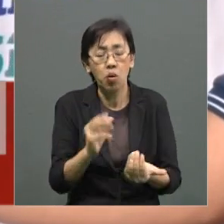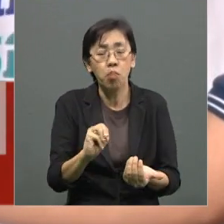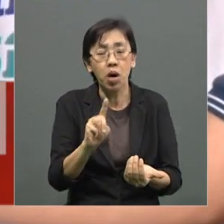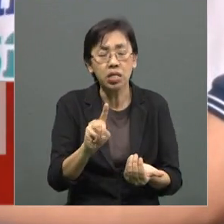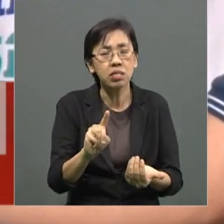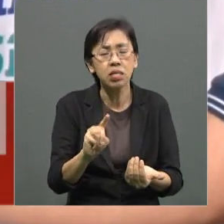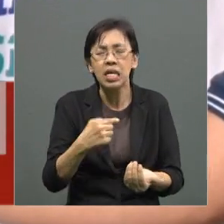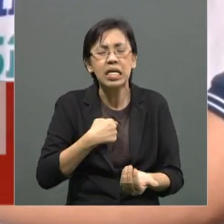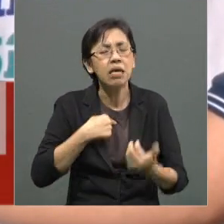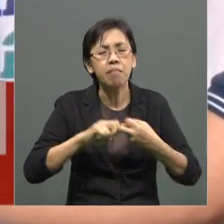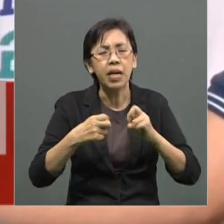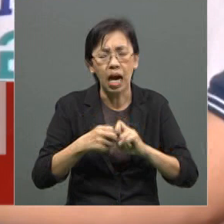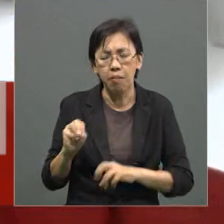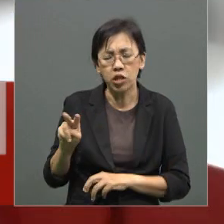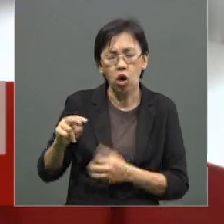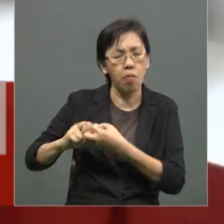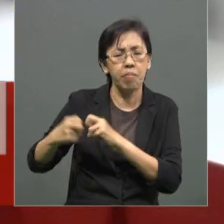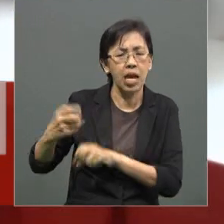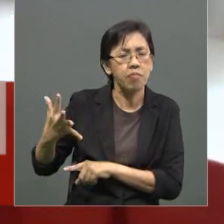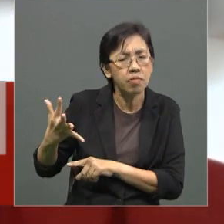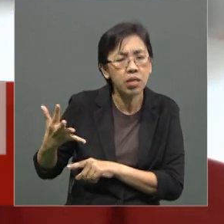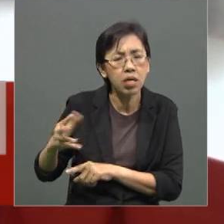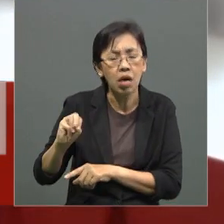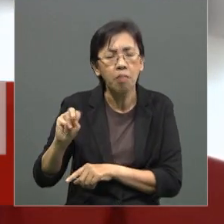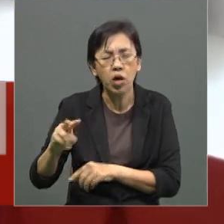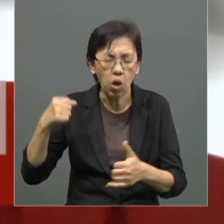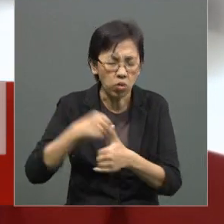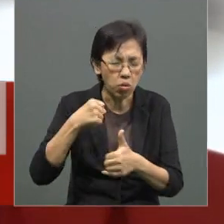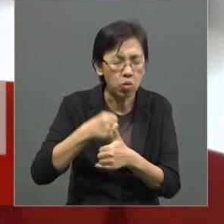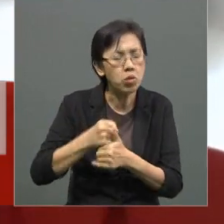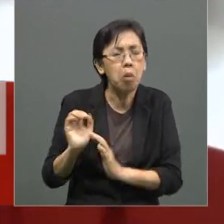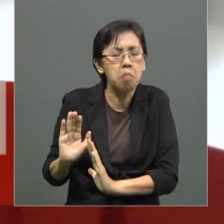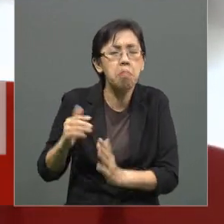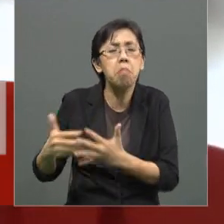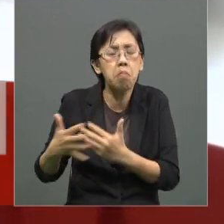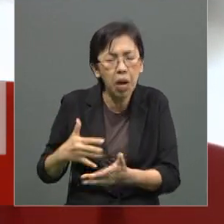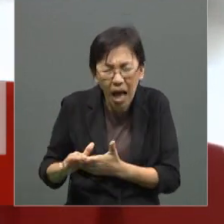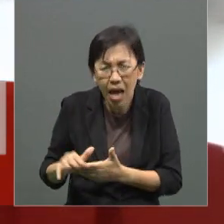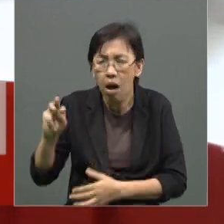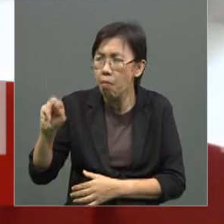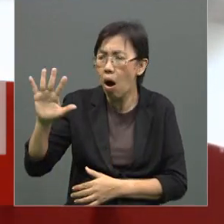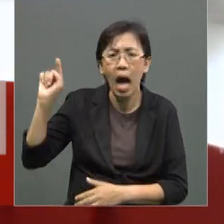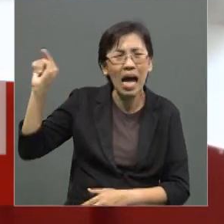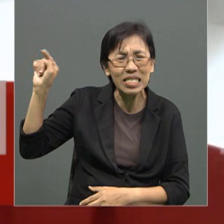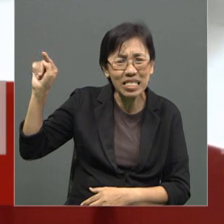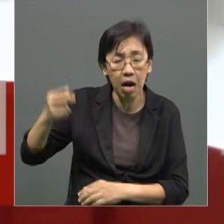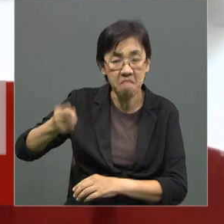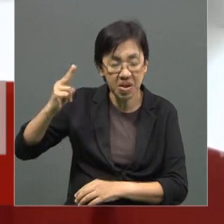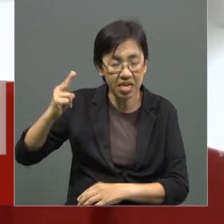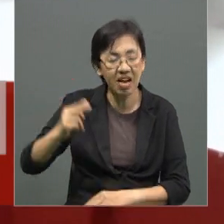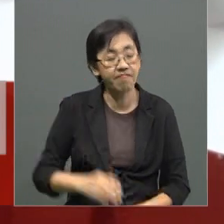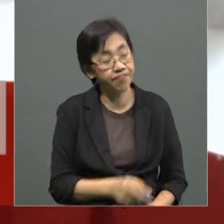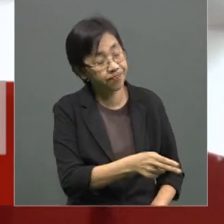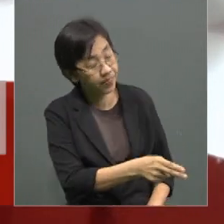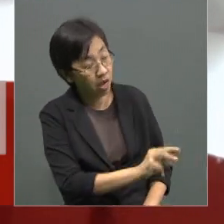นี้แม่ไม่ได้ติดใจกับตัวม.2 ที่เป็นคนมาลงมือกับลูกเขาละแต่แม่ติดใจกับรุ่นพี่ม.5 ที่เป็นคนเอาปืนมาบังคับม